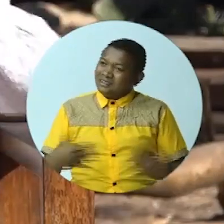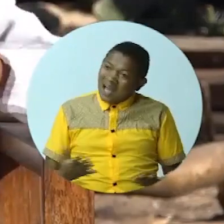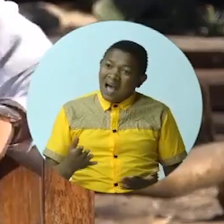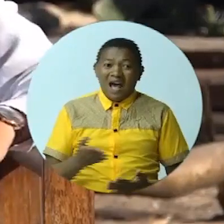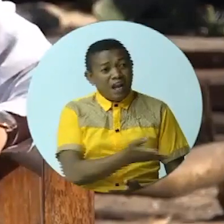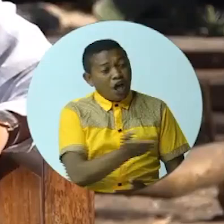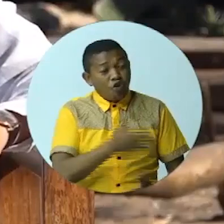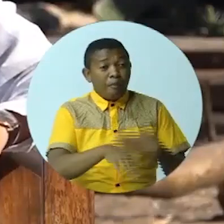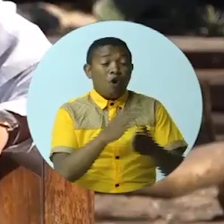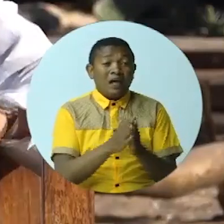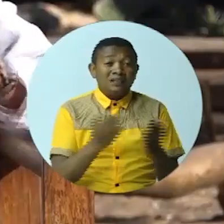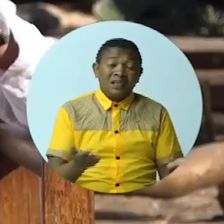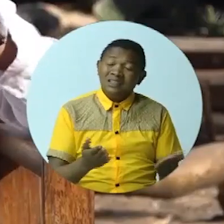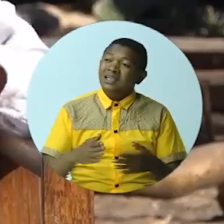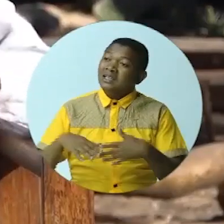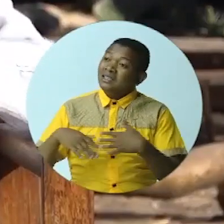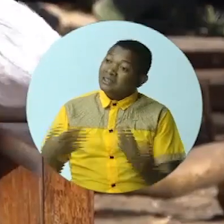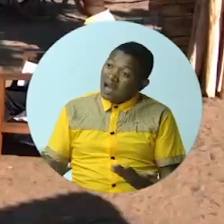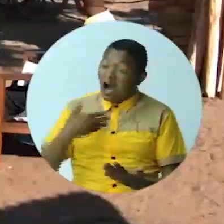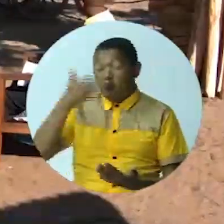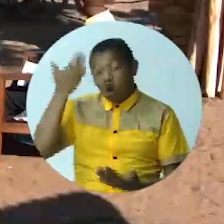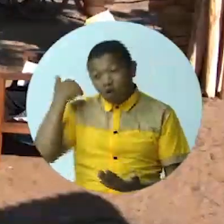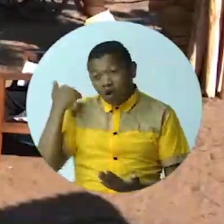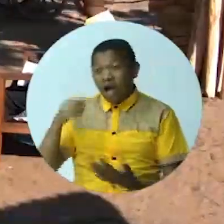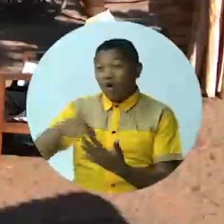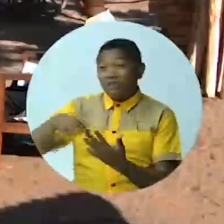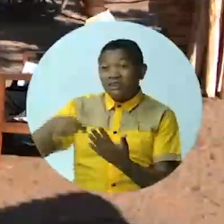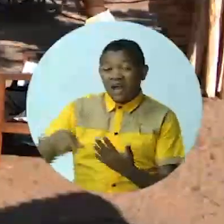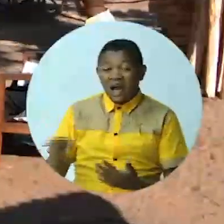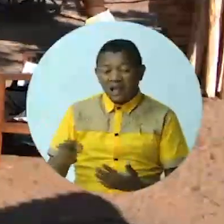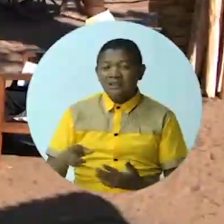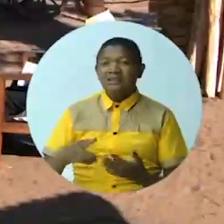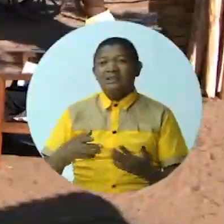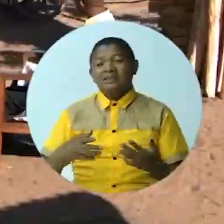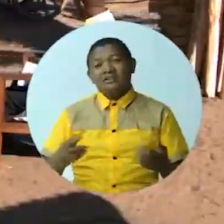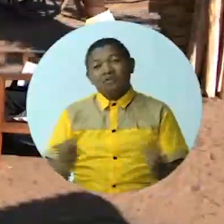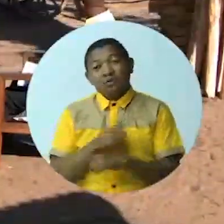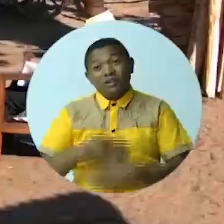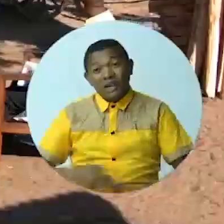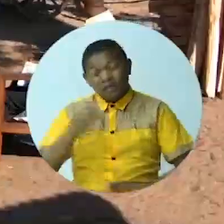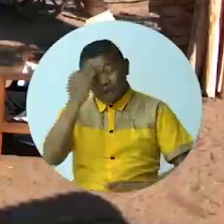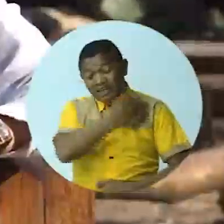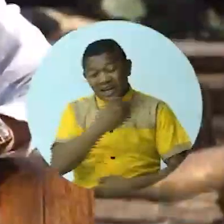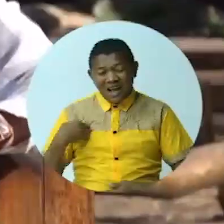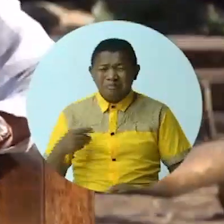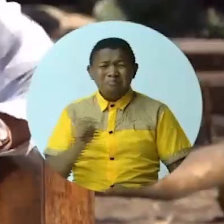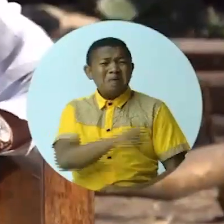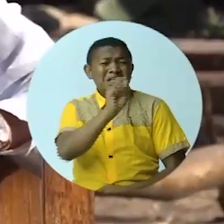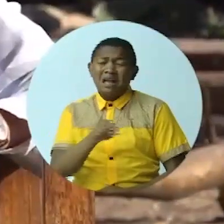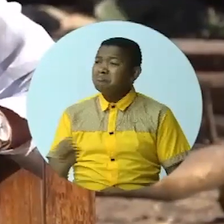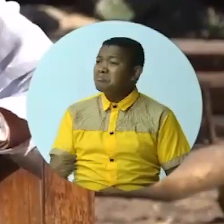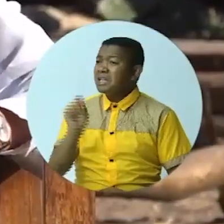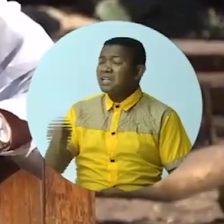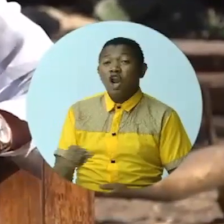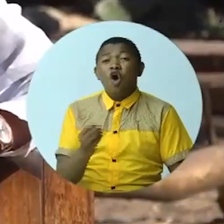ny ireo olom-boafidy na ny olom-boatendry na ny olona rehetra dia mamanontany hoe rovina ihany ty rntres